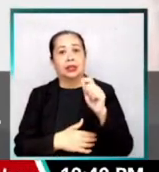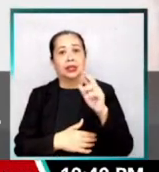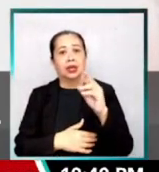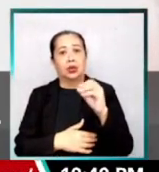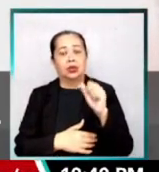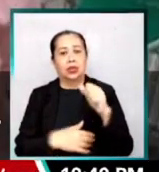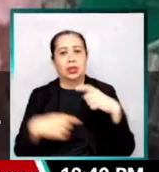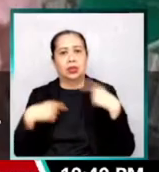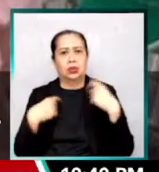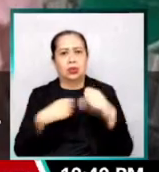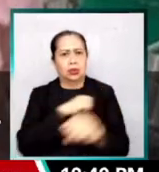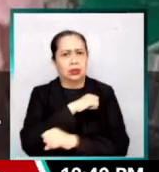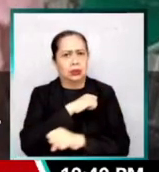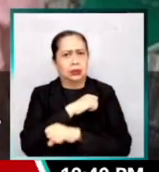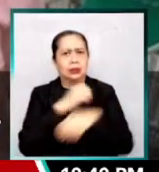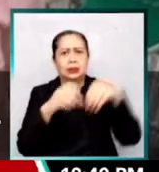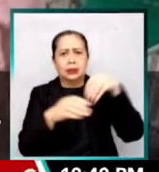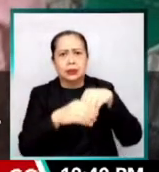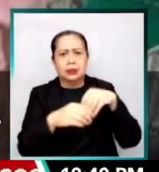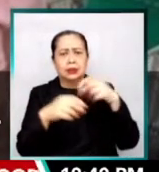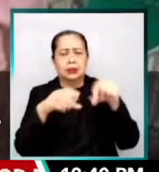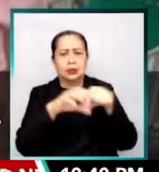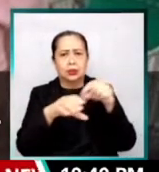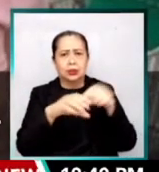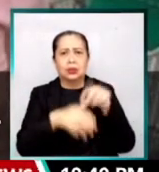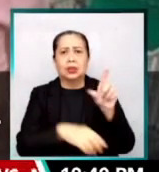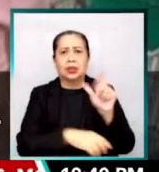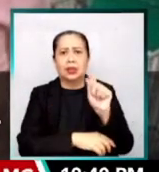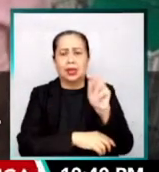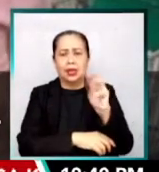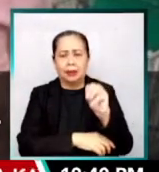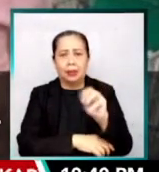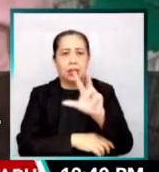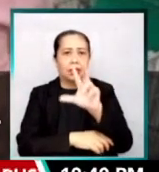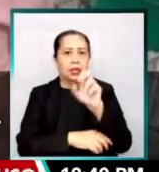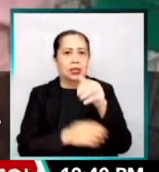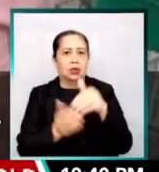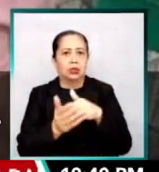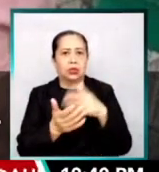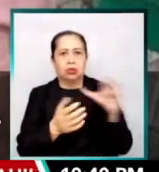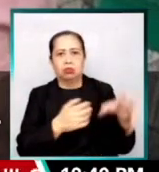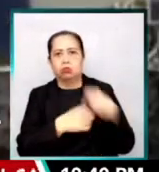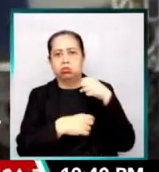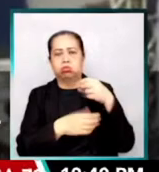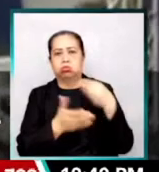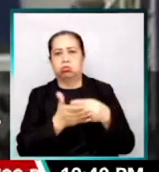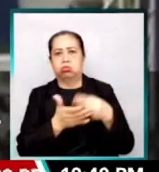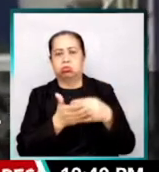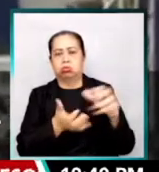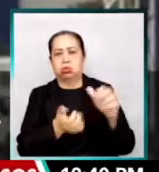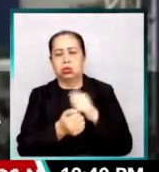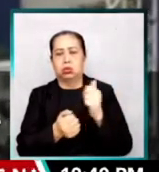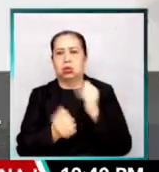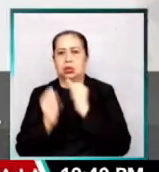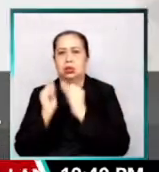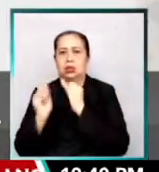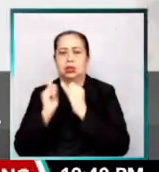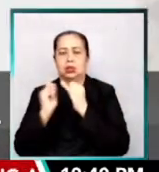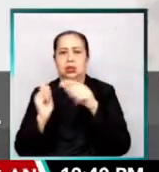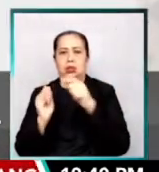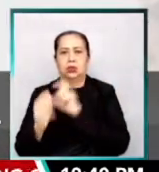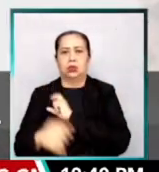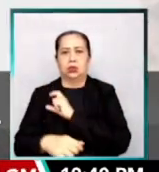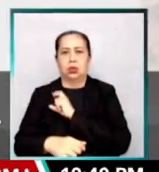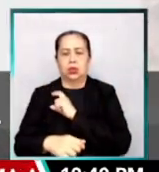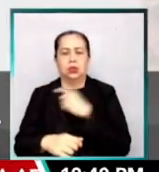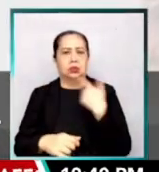loob ng isang supermarket. Ayon sa pulisya, 300,000 pesos ang natangay ng mga salarin. Tumanggi munang magbigay ng pahayag ang pulisya. Wala pa rin